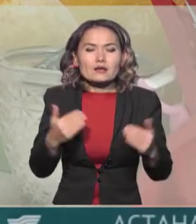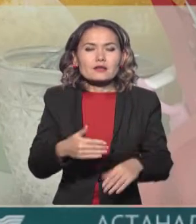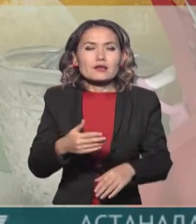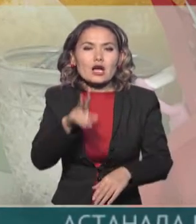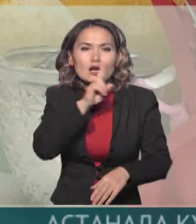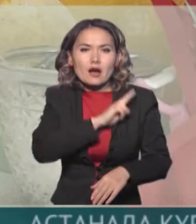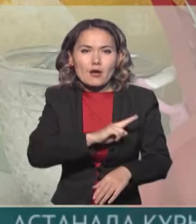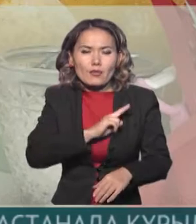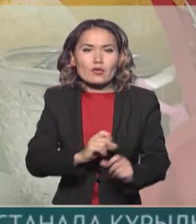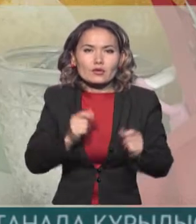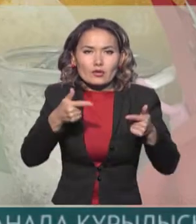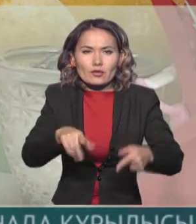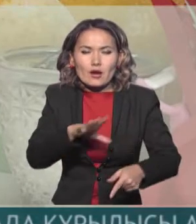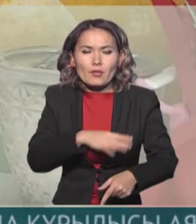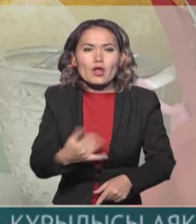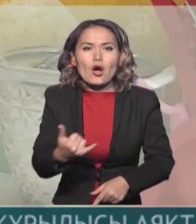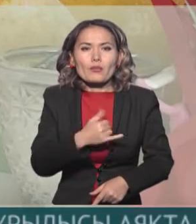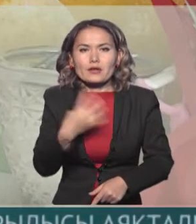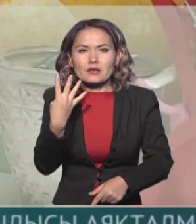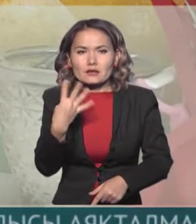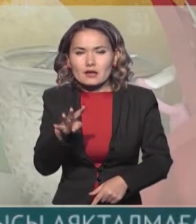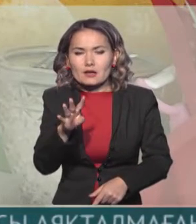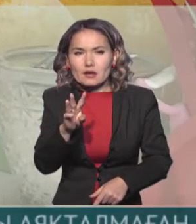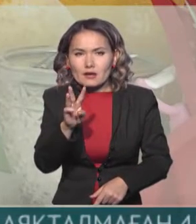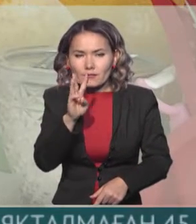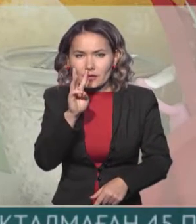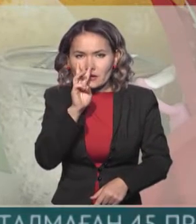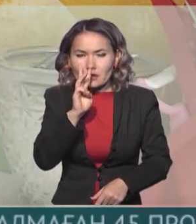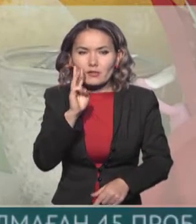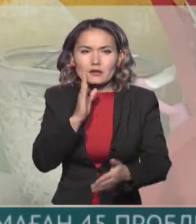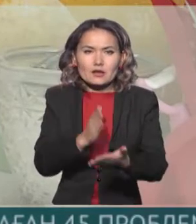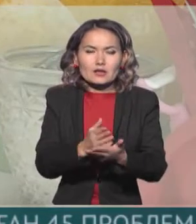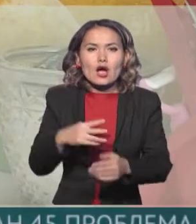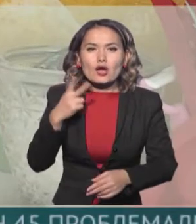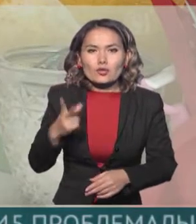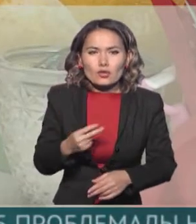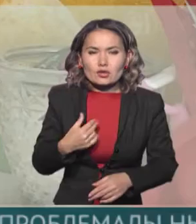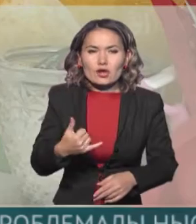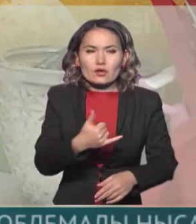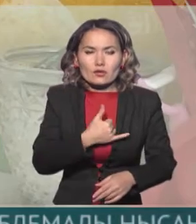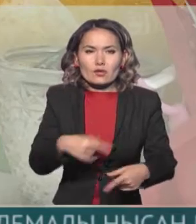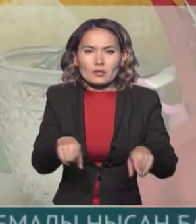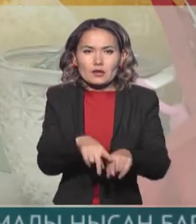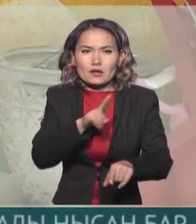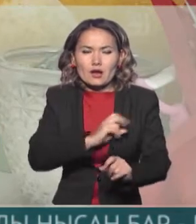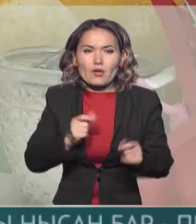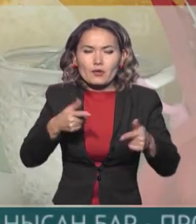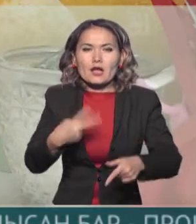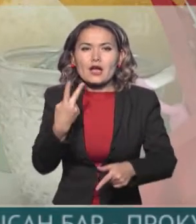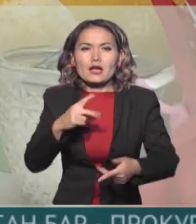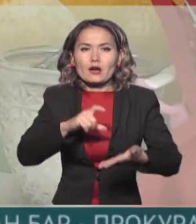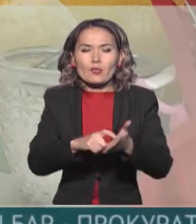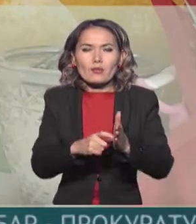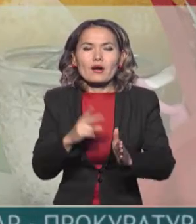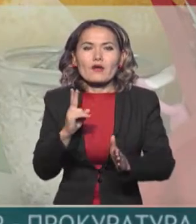үйлердің подъездерін жуамын. 40 мың теңге айлық төлейді. Қызыма да жұмыс тауып берді. Ол аспаз болып орналасты. Екі бөлмелі пәтер